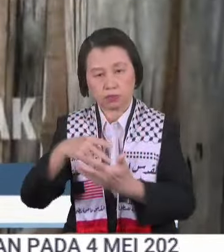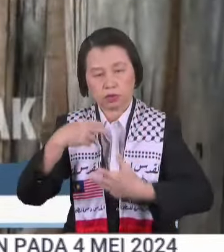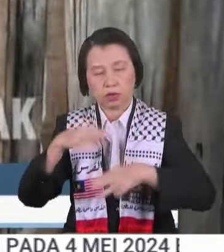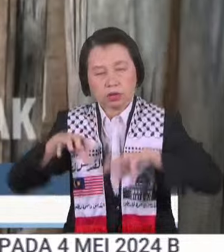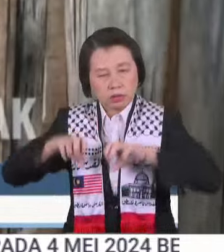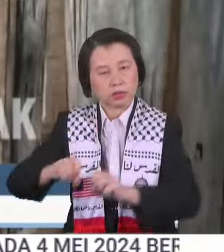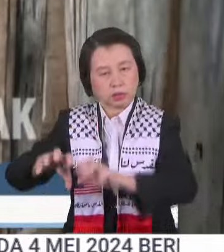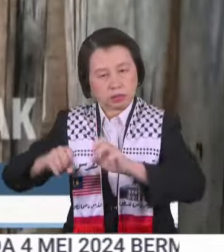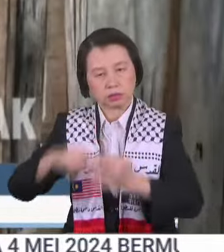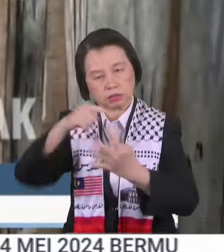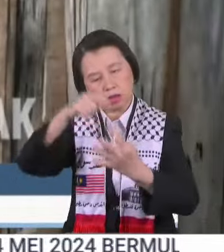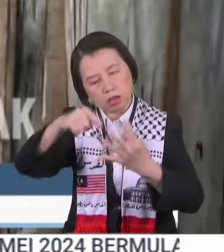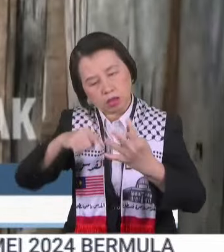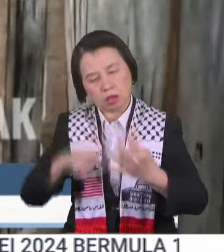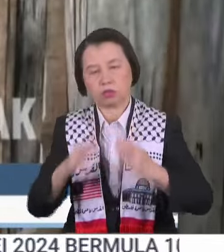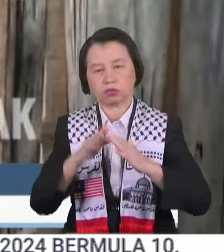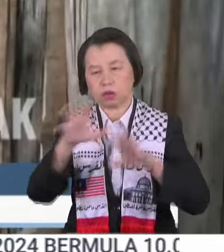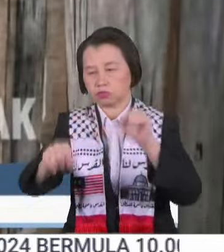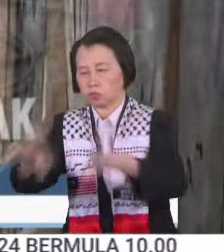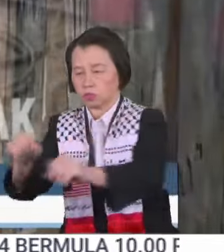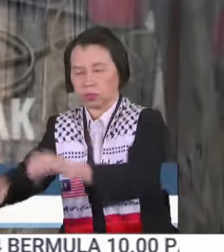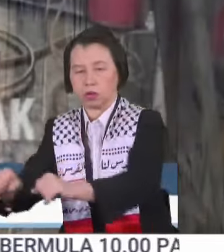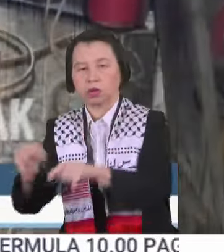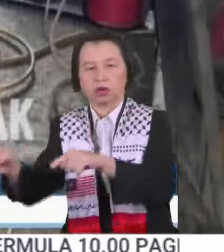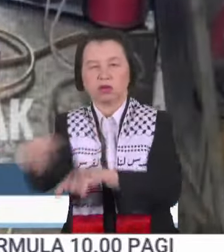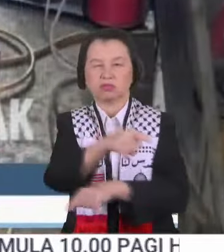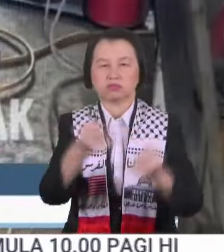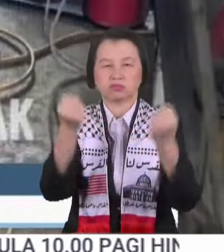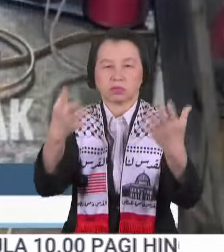refleksologi. Kesemua yang ditahan merupakan warga negara